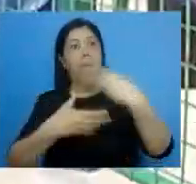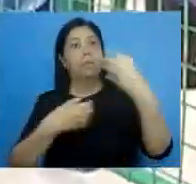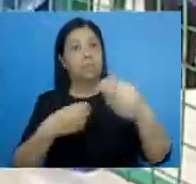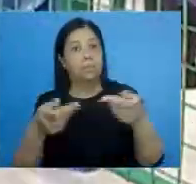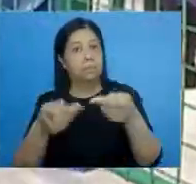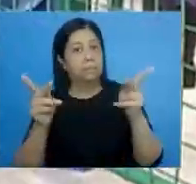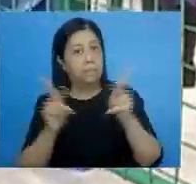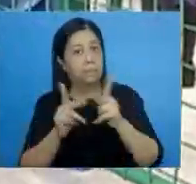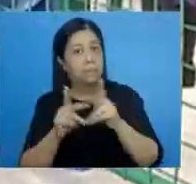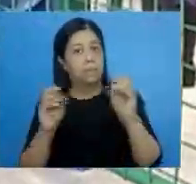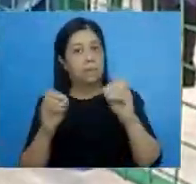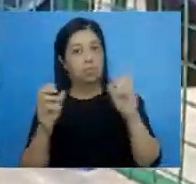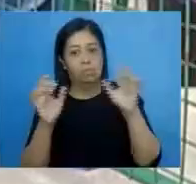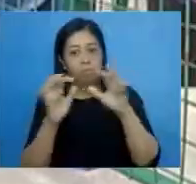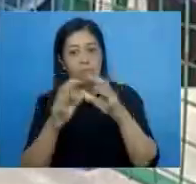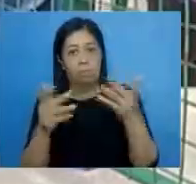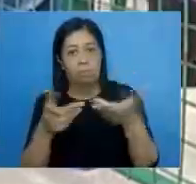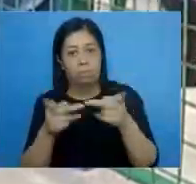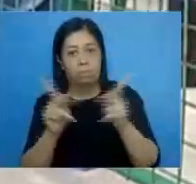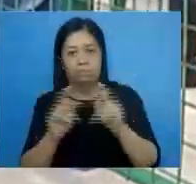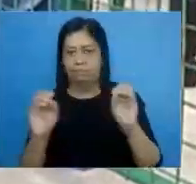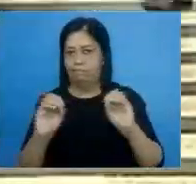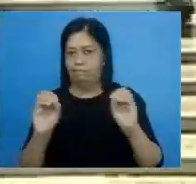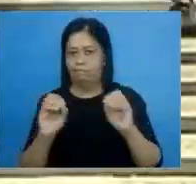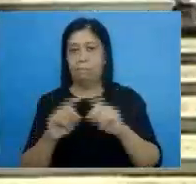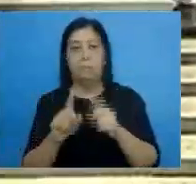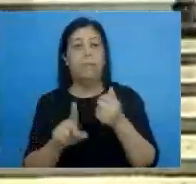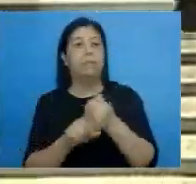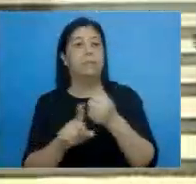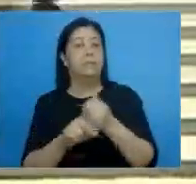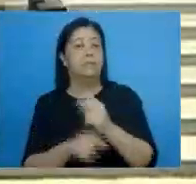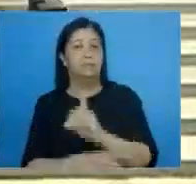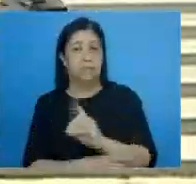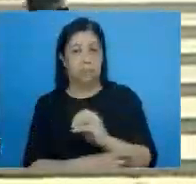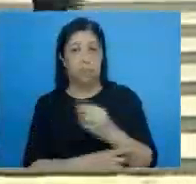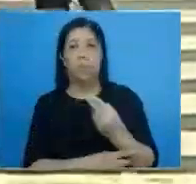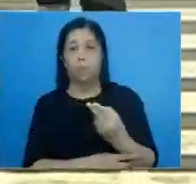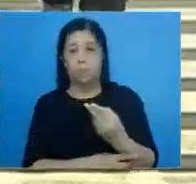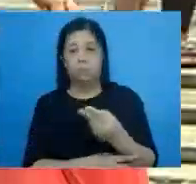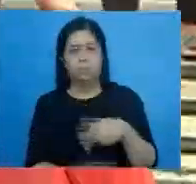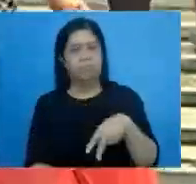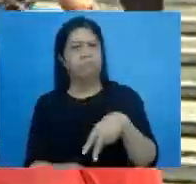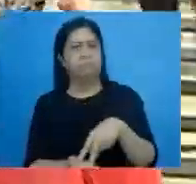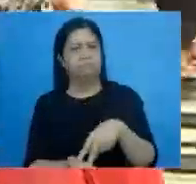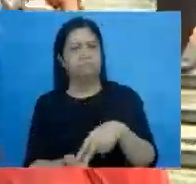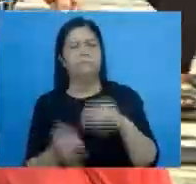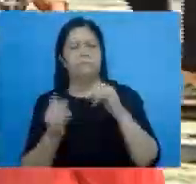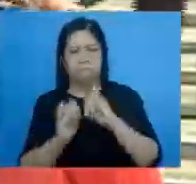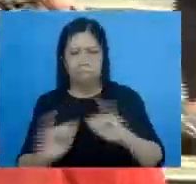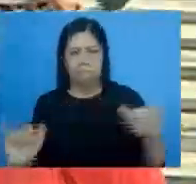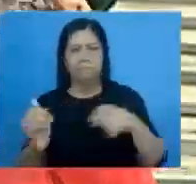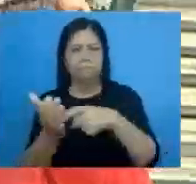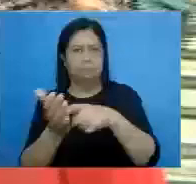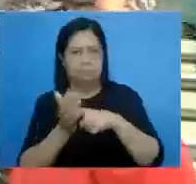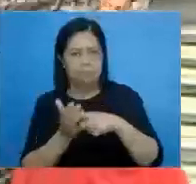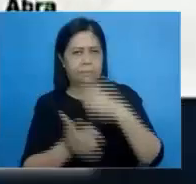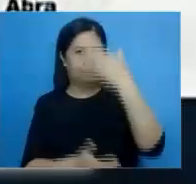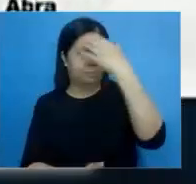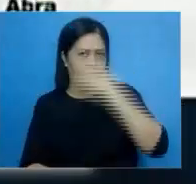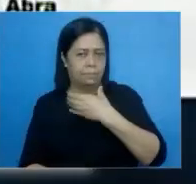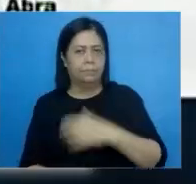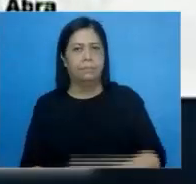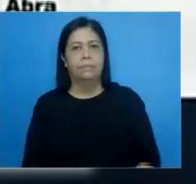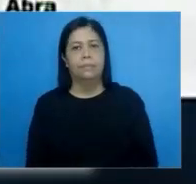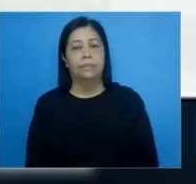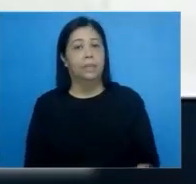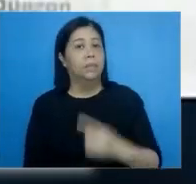walang kumpulan ng mga tao. Pero mismong Department of Health din ang nanindigan na magsuot pa rin dapat tayo ng face shield. Ayon